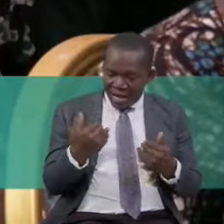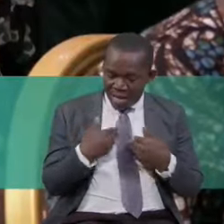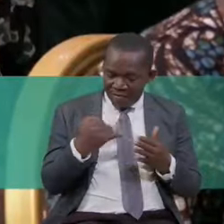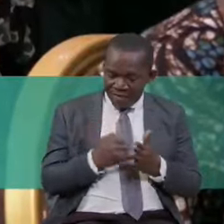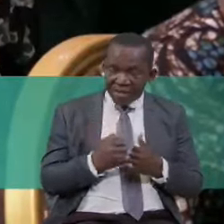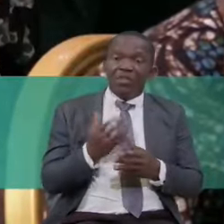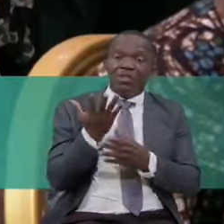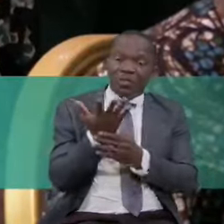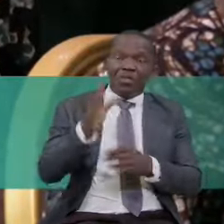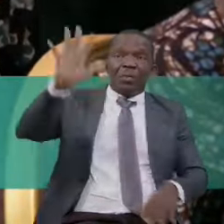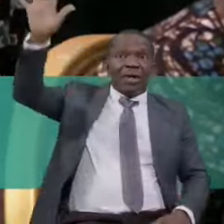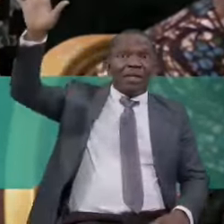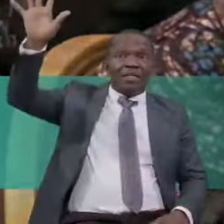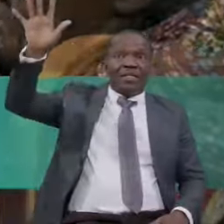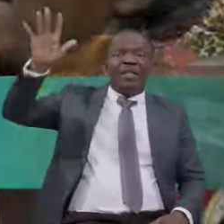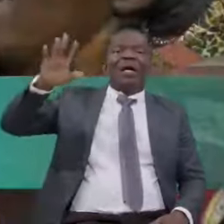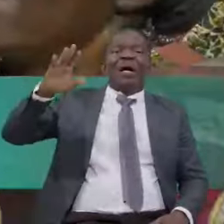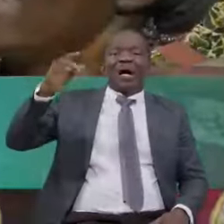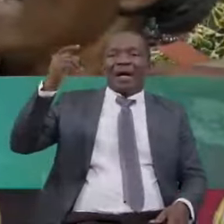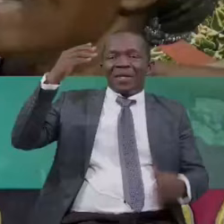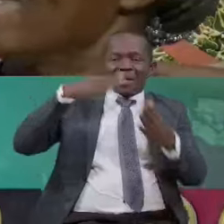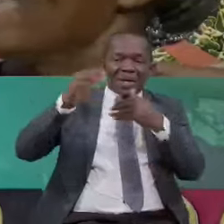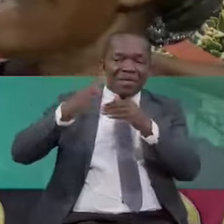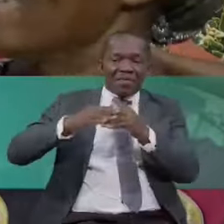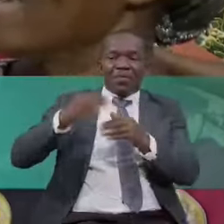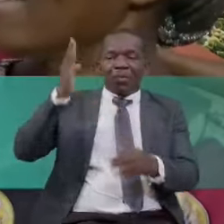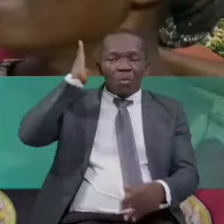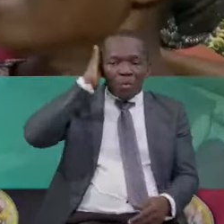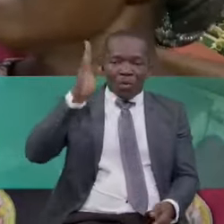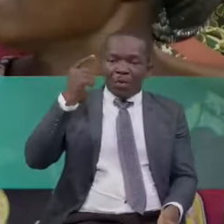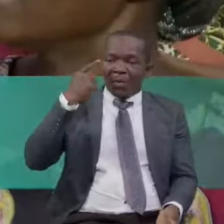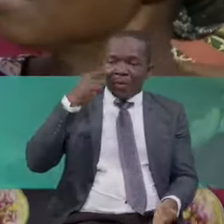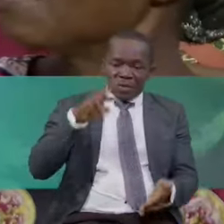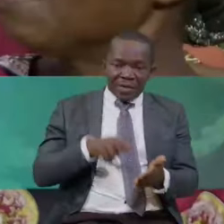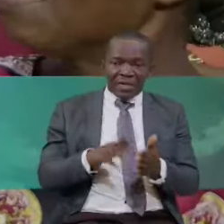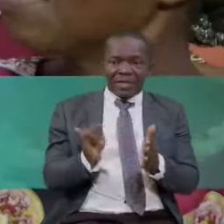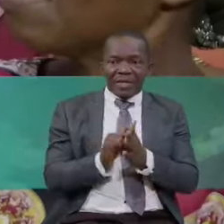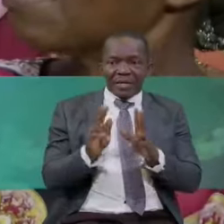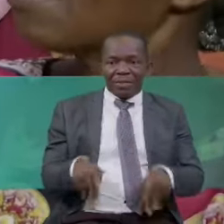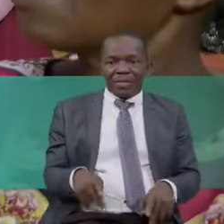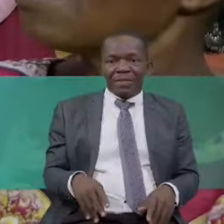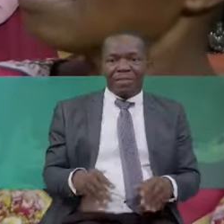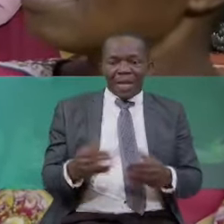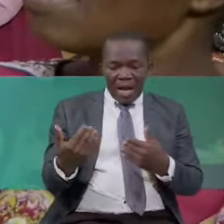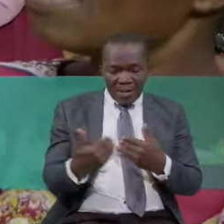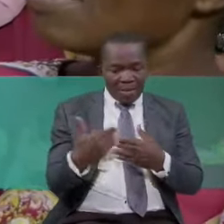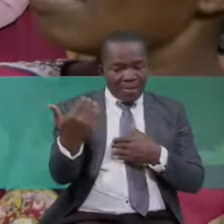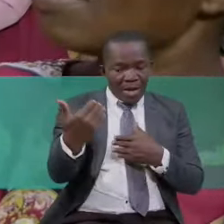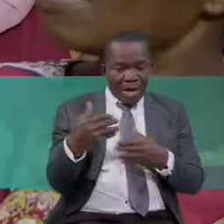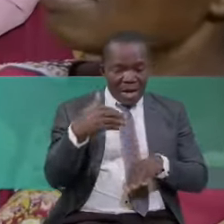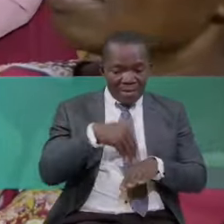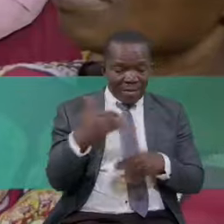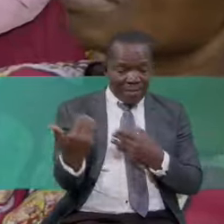le ciel va te reconnaître et derrière là-bas quand on donne au on donne aux un